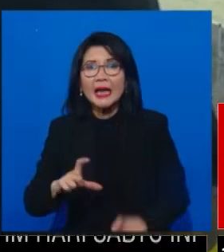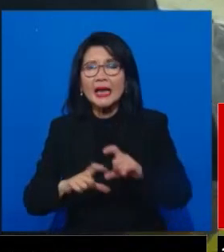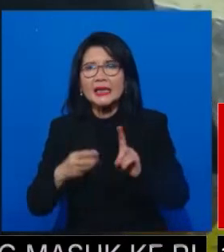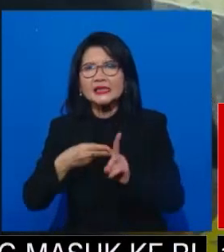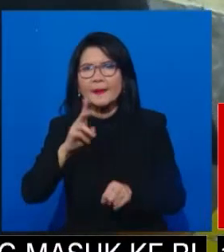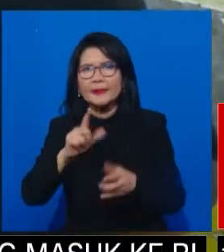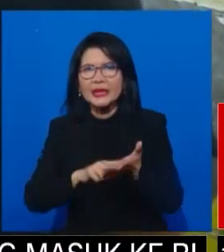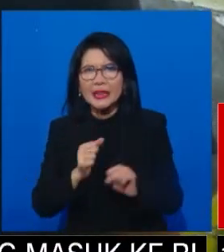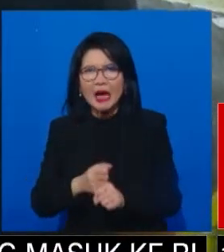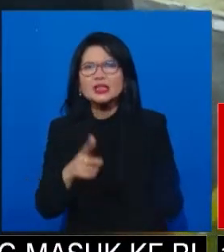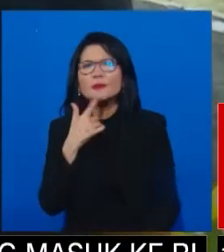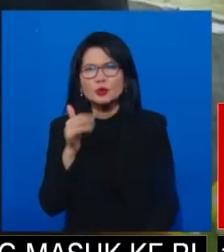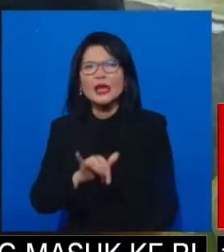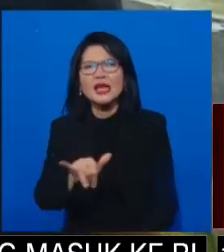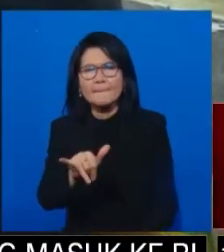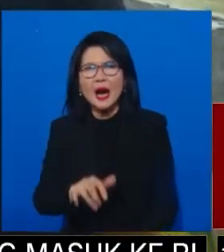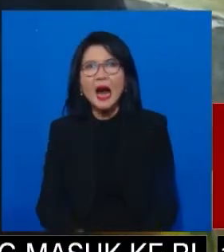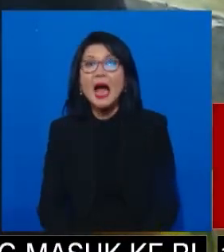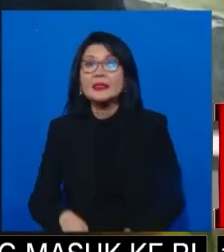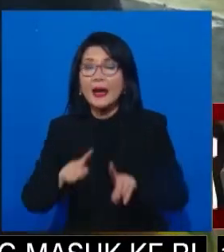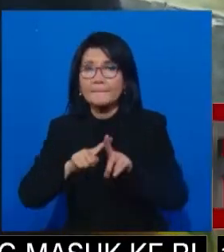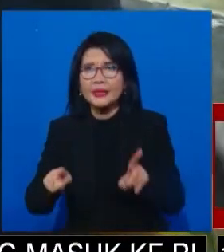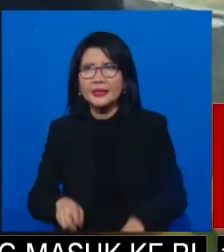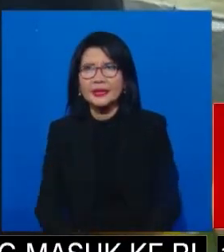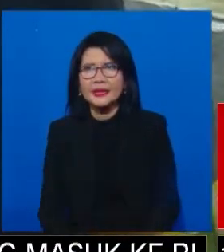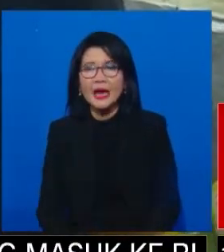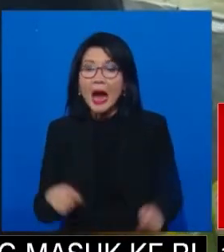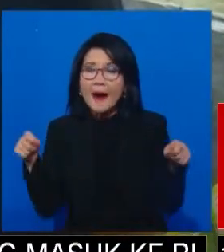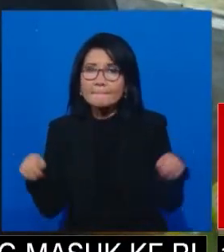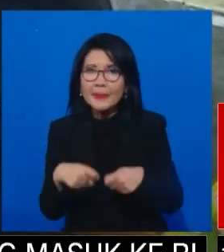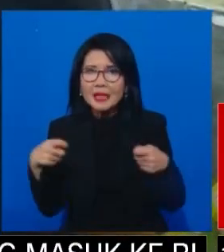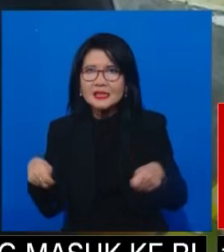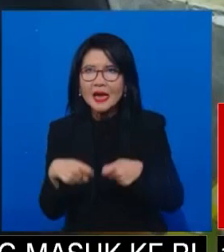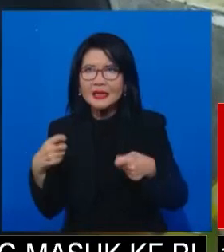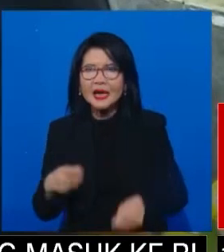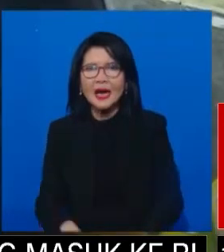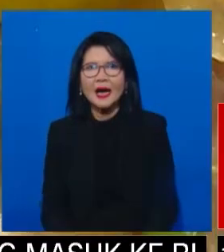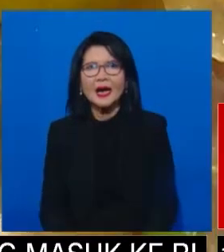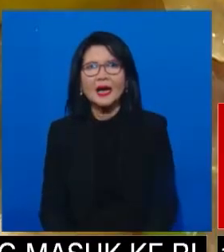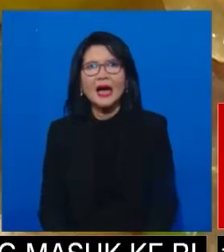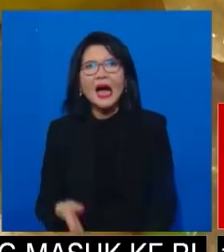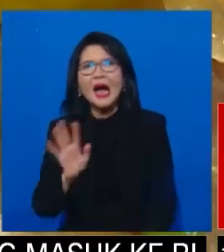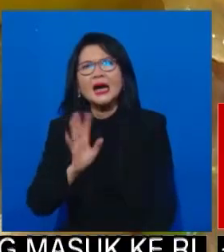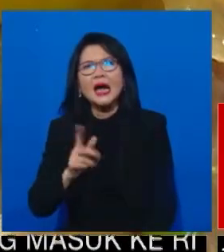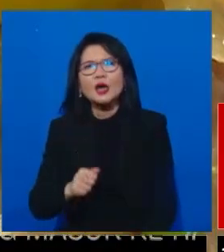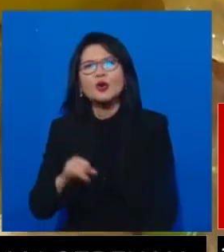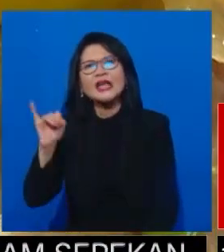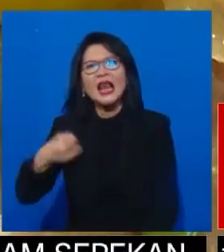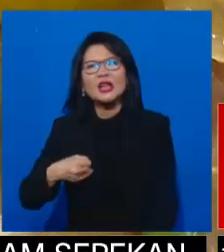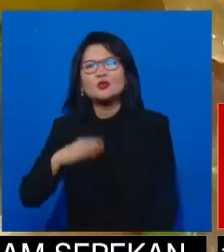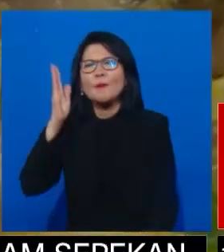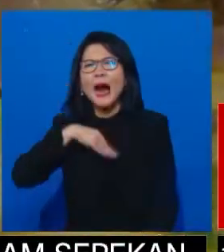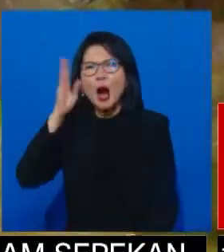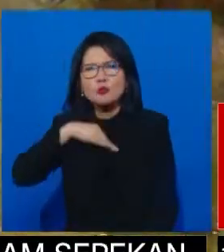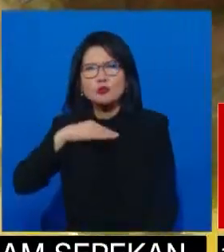seperti ikan-ikan yang lain, cuman masaknya itu biasanya kalau nggak bisa itu amis. Untuk menghindari